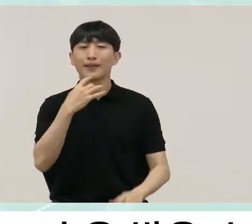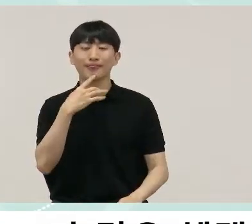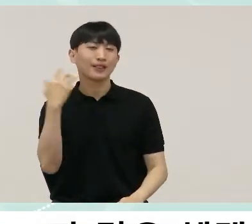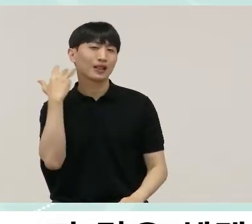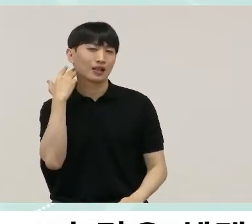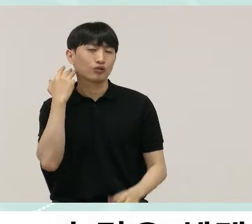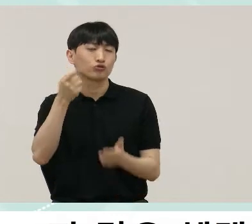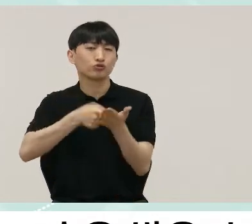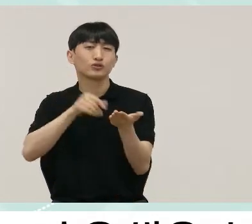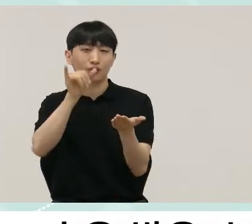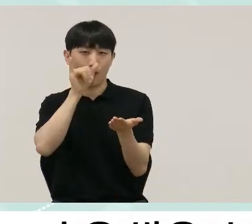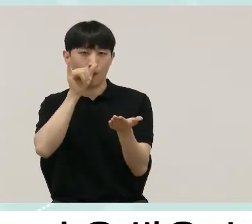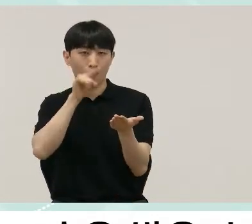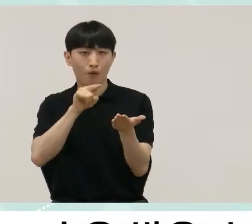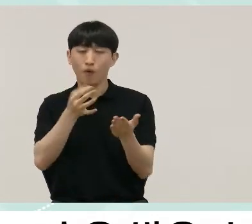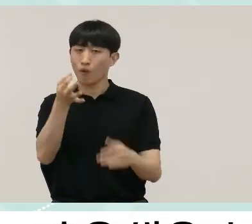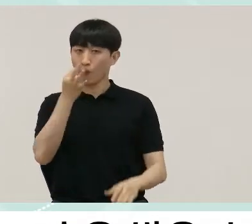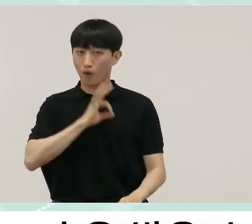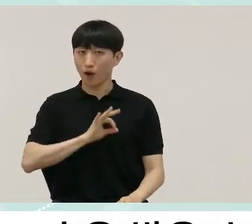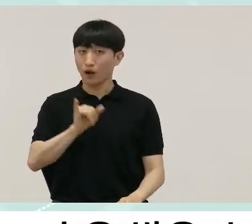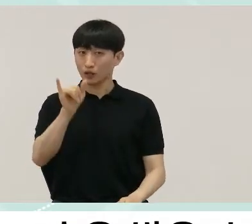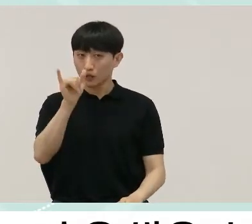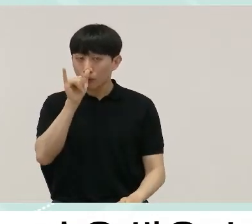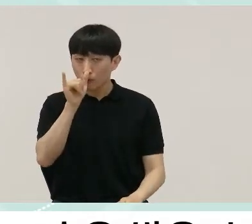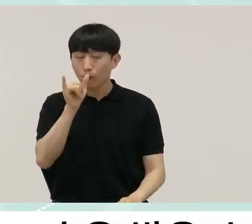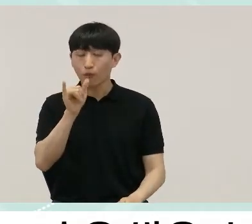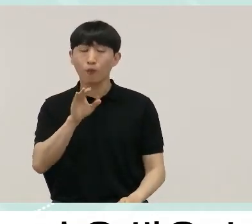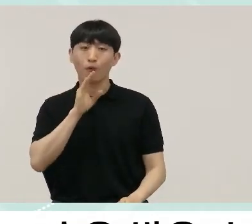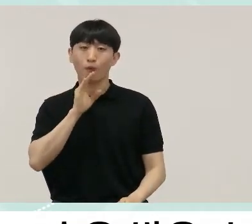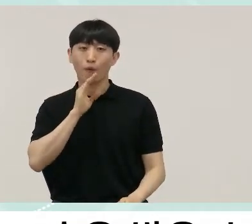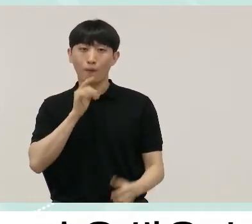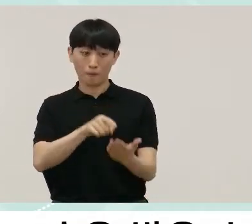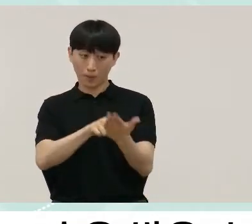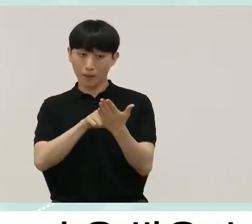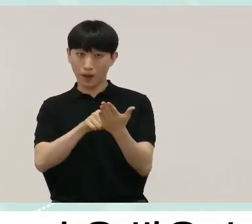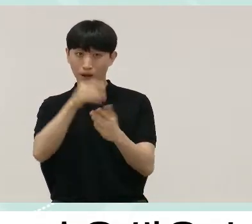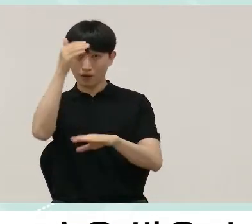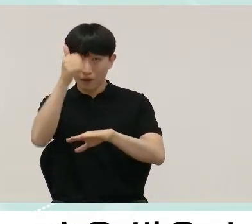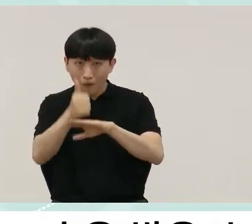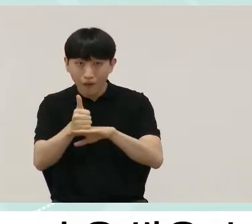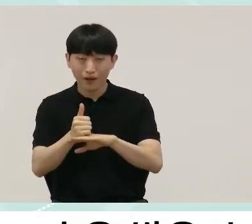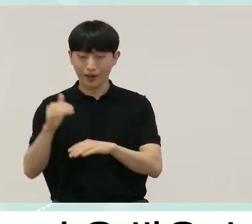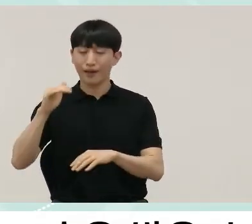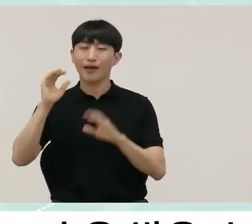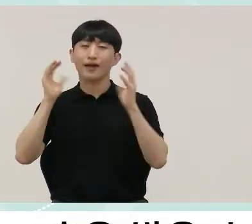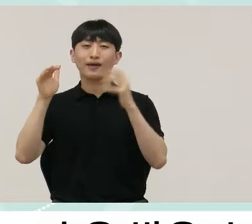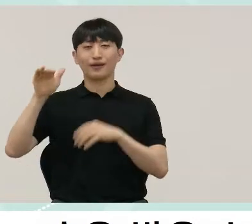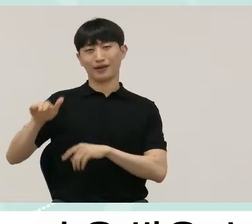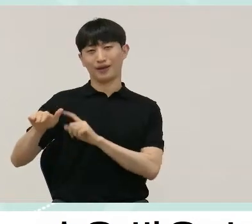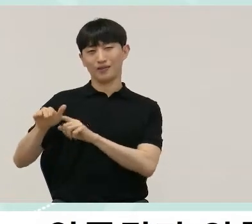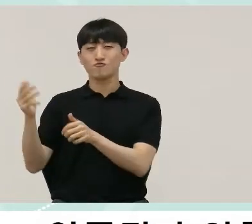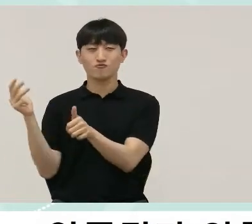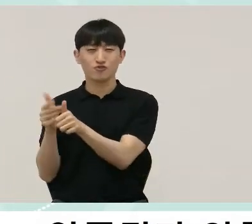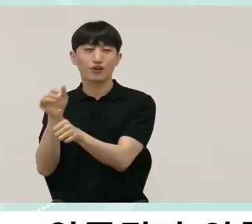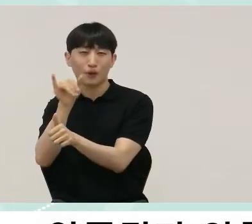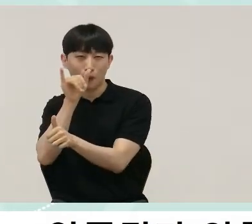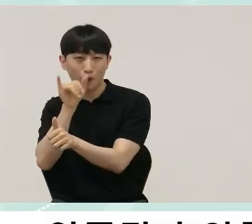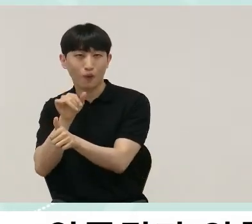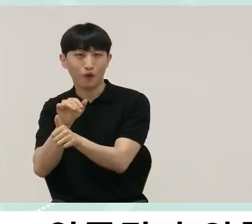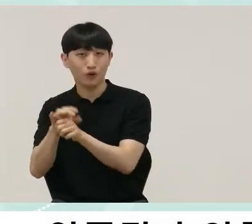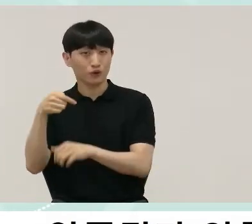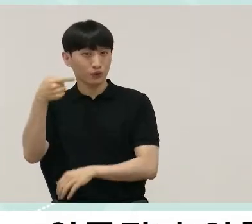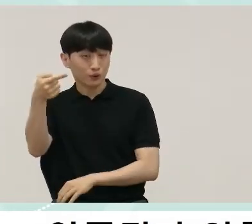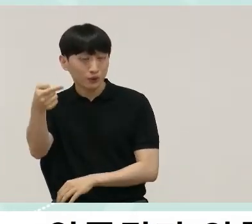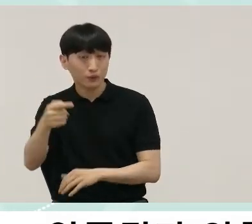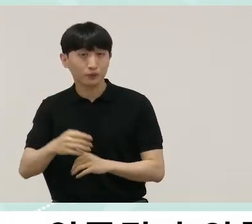했었습니다. 어느 정도 효과가 있음이 증명이 된 뒤로는 소아에 적용을 했었고 이후에는